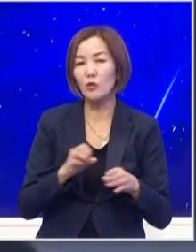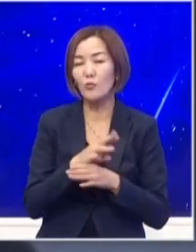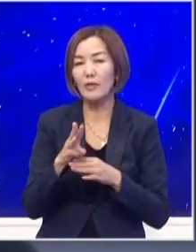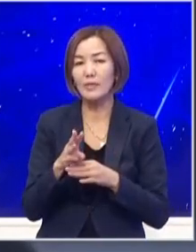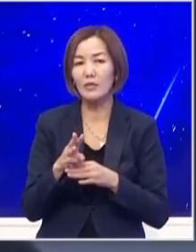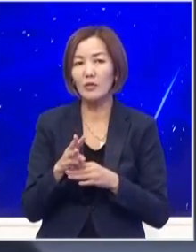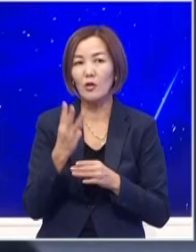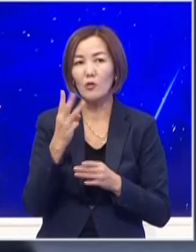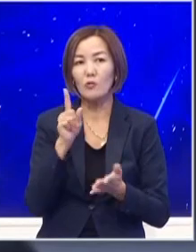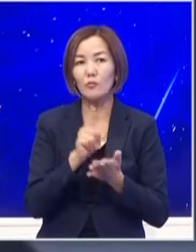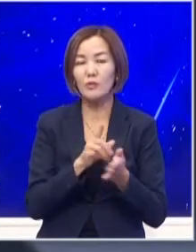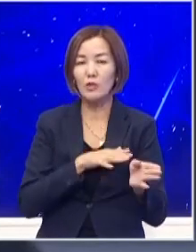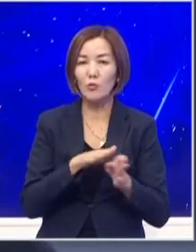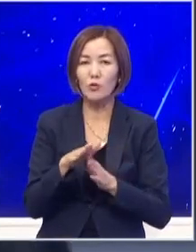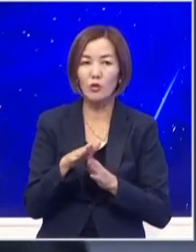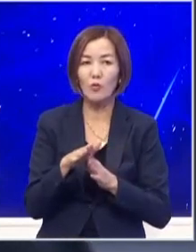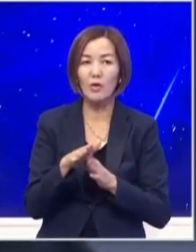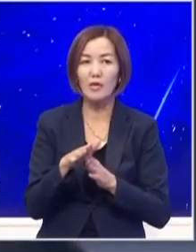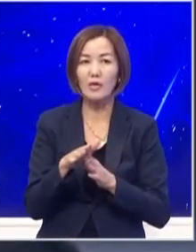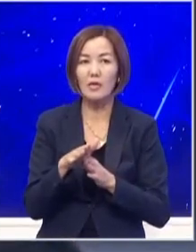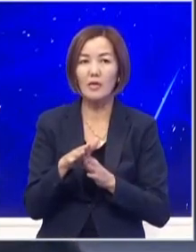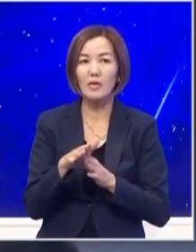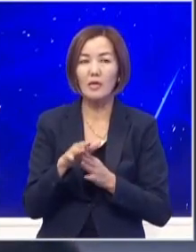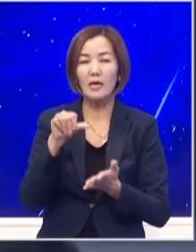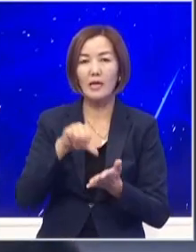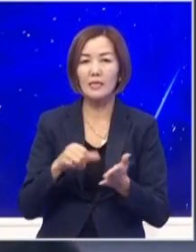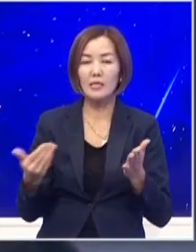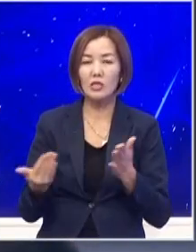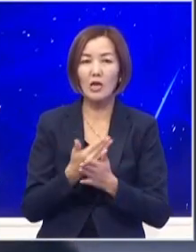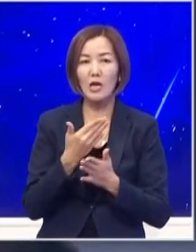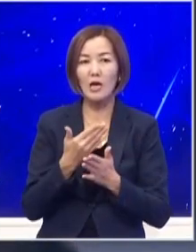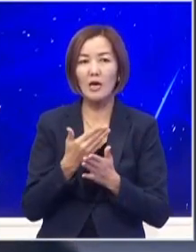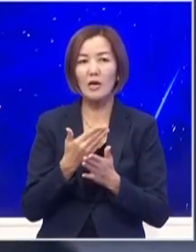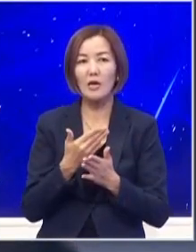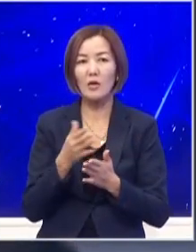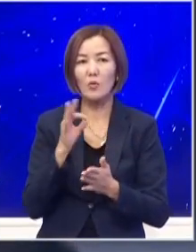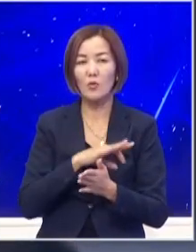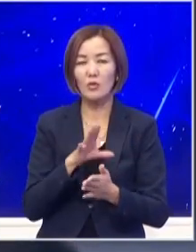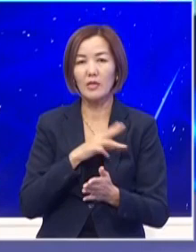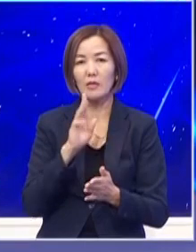сияқты негізгі үш міндетті орындауға қатысты жаңа тәсілдер қолданылды.